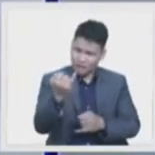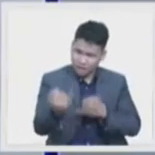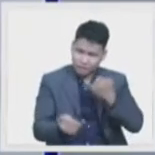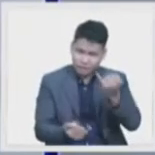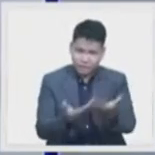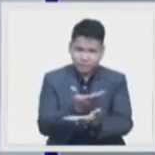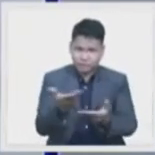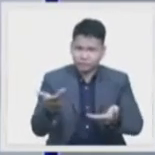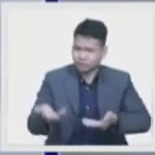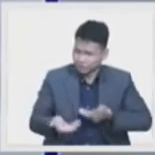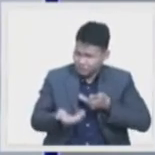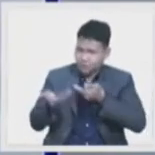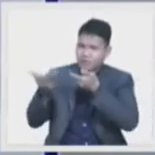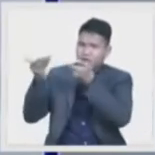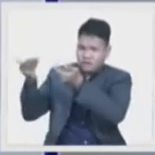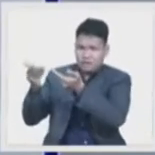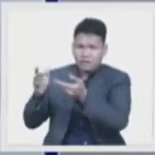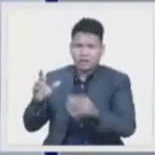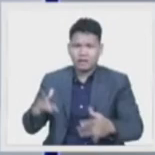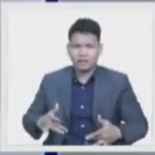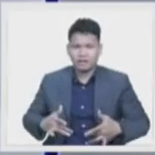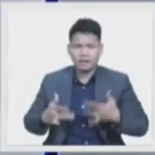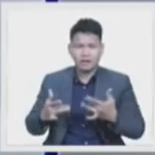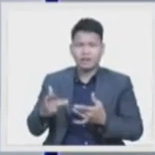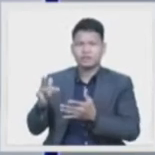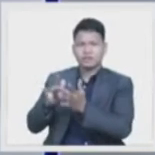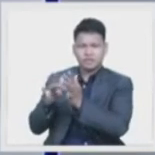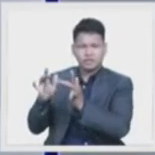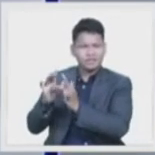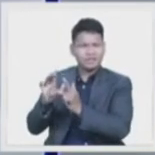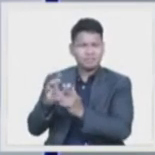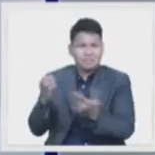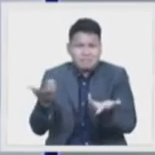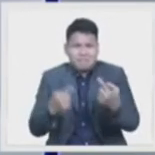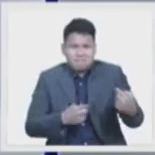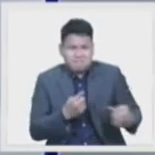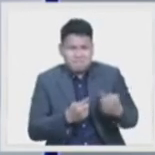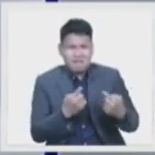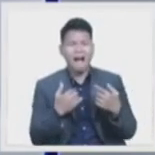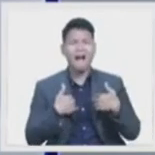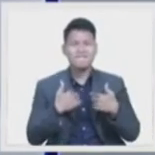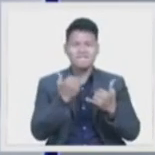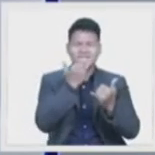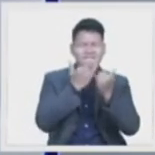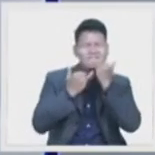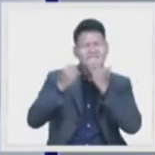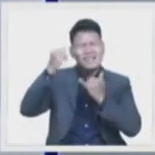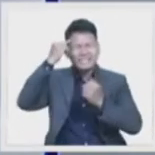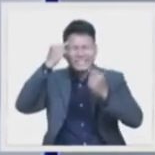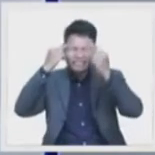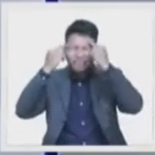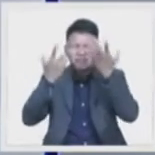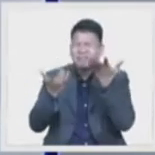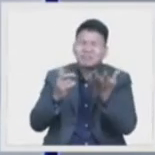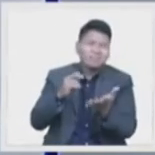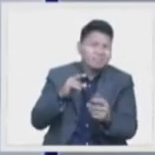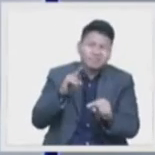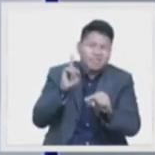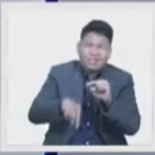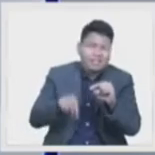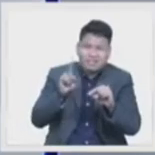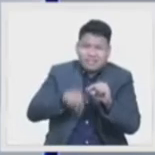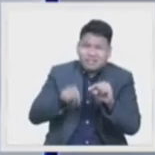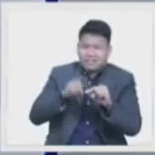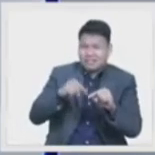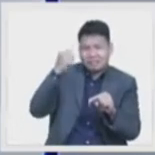to Jesus. Atong intrigo ang ato mga sala tingali uban kanato nagunahon na nga imposible na dawa na